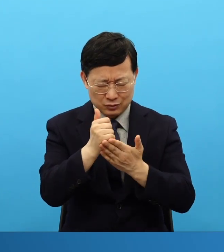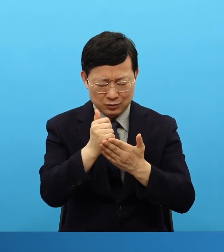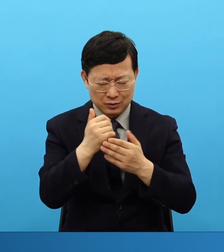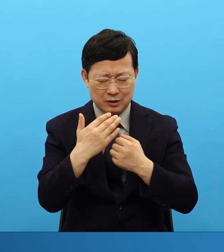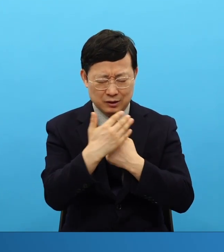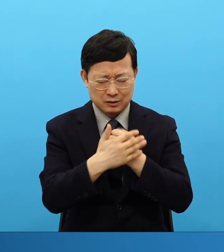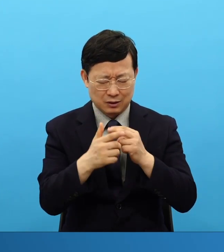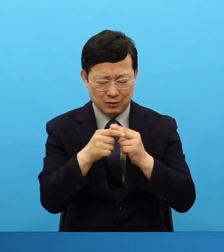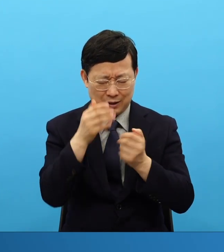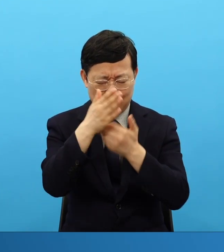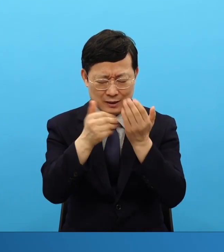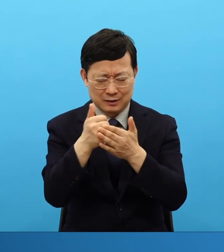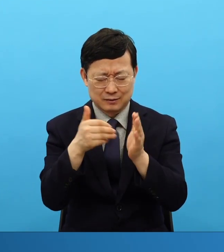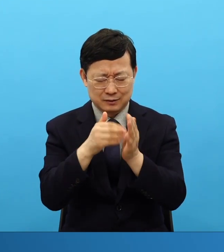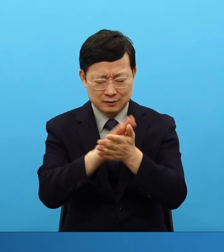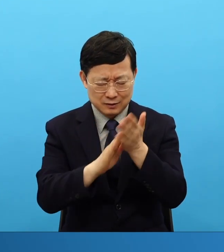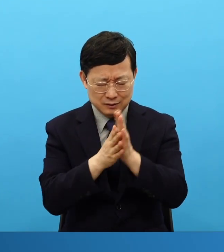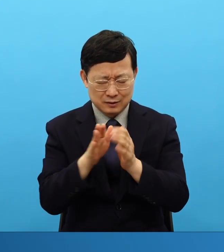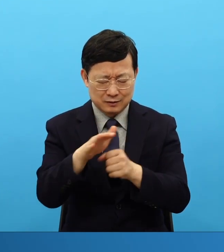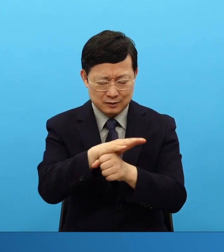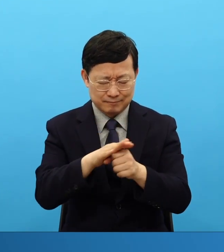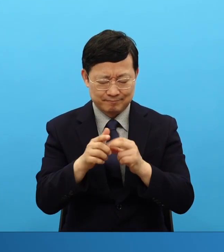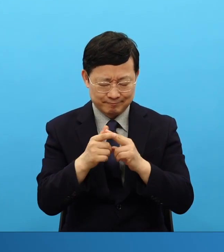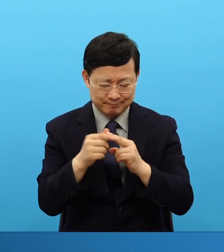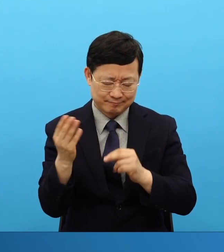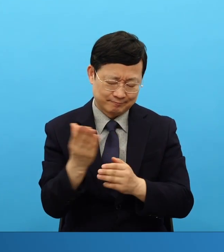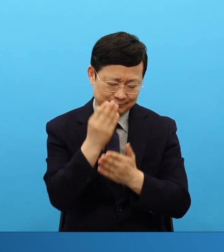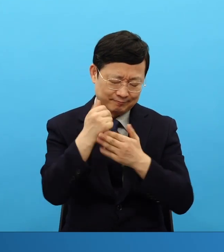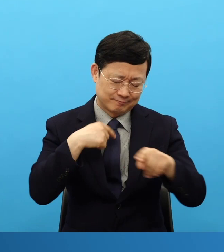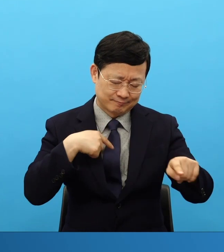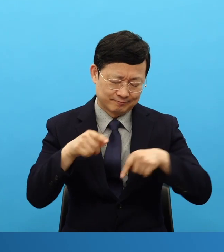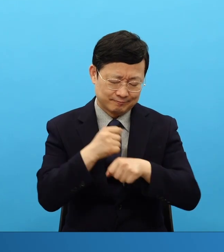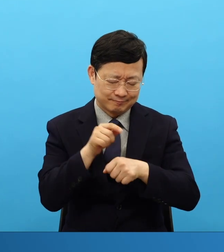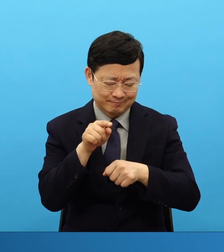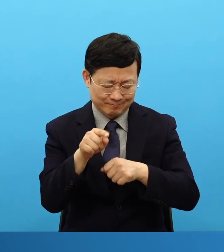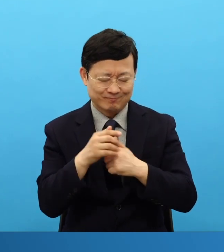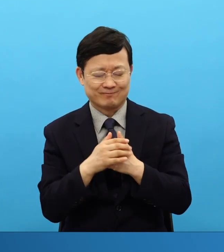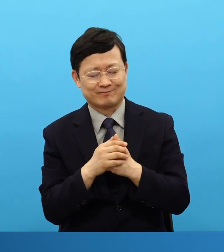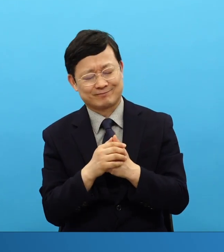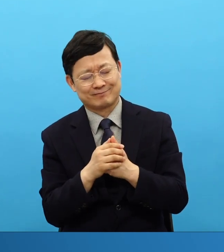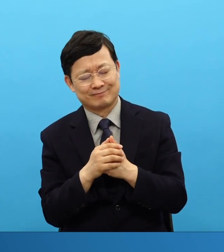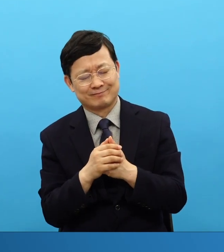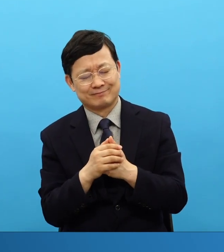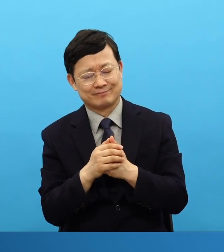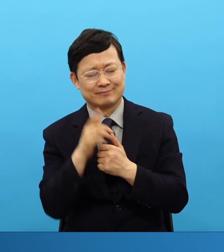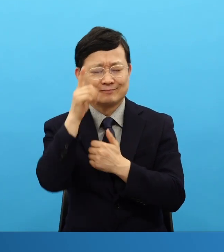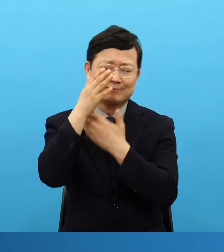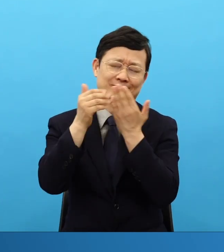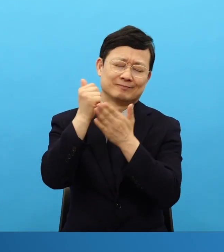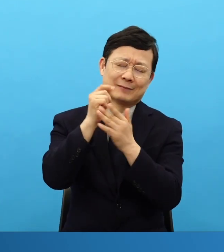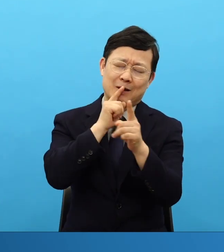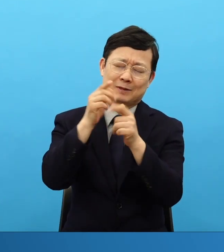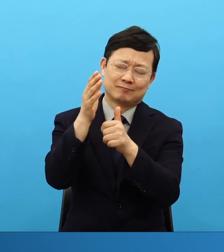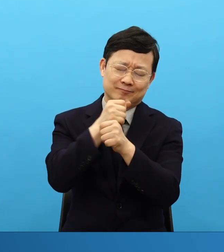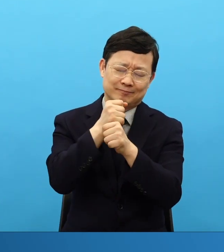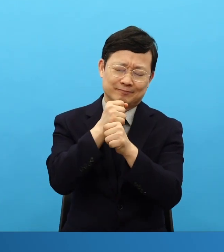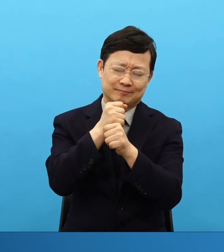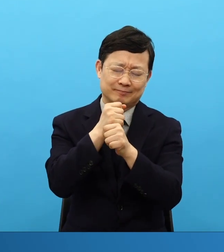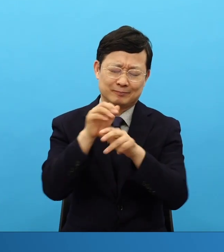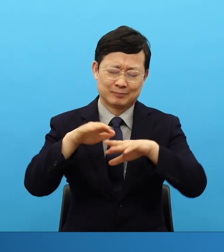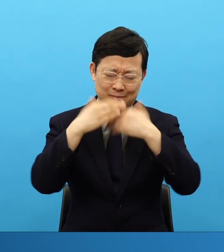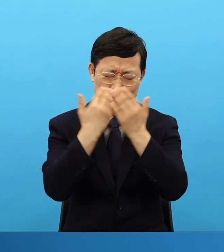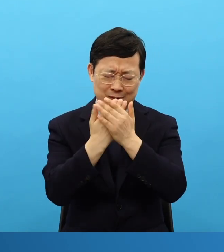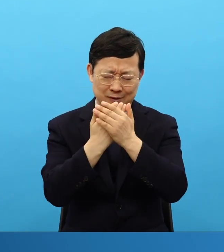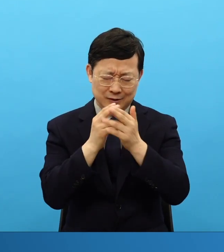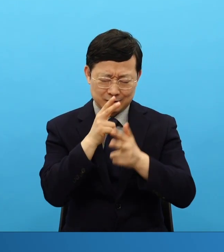Christ who is the King of all kings 하나님의 무한하신 사랑하심과 And the endless love of our Father God and the working of the Holy Spirit 하나님의 말씀 붙잡은